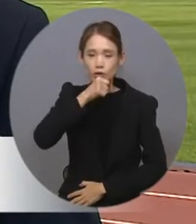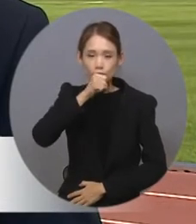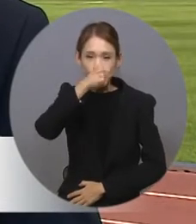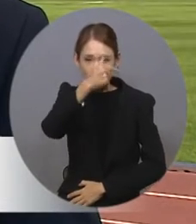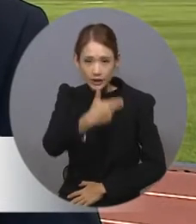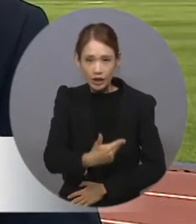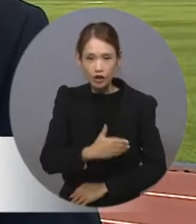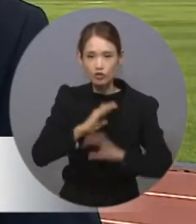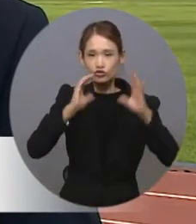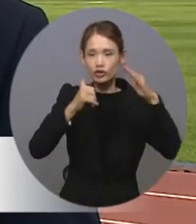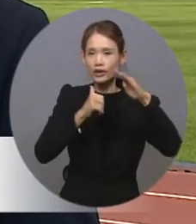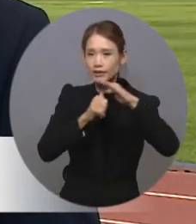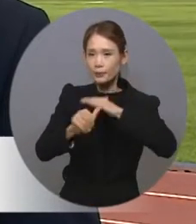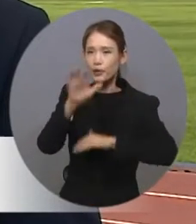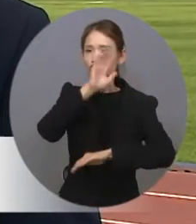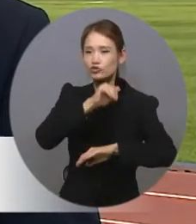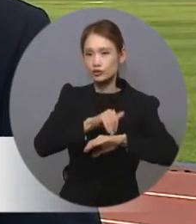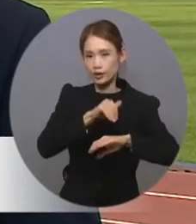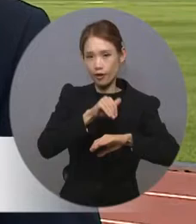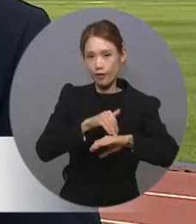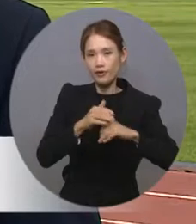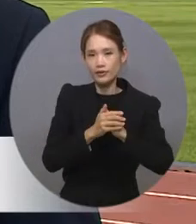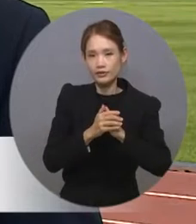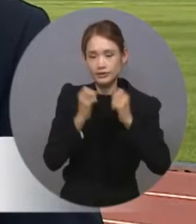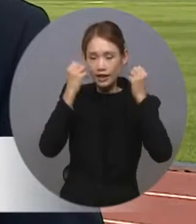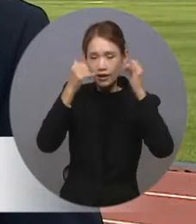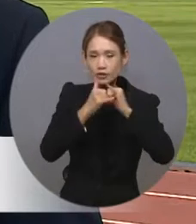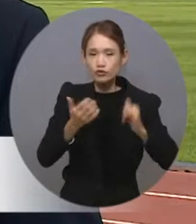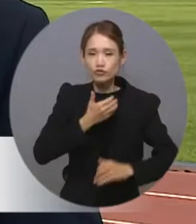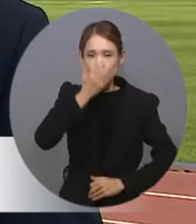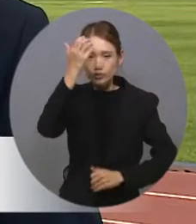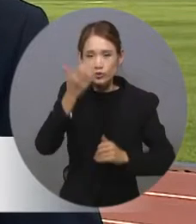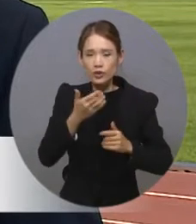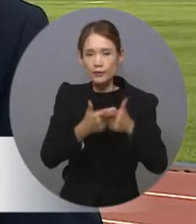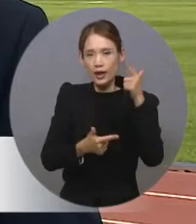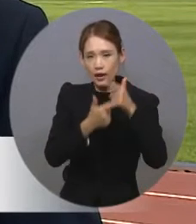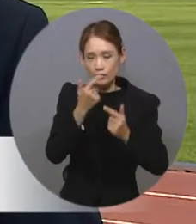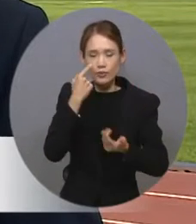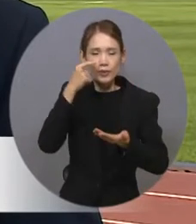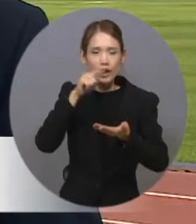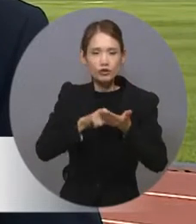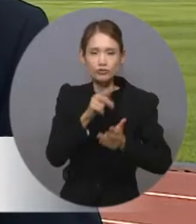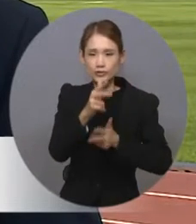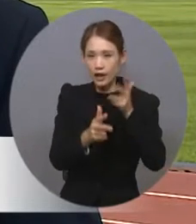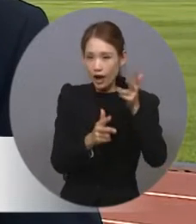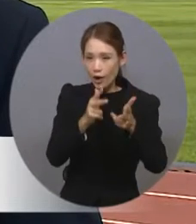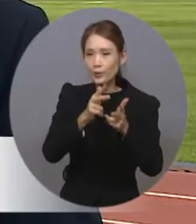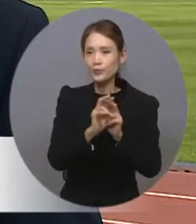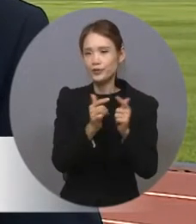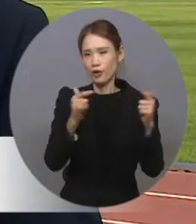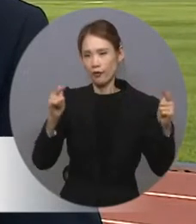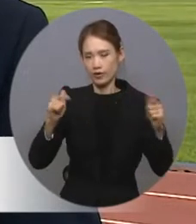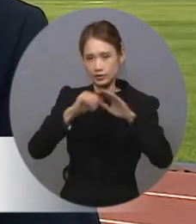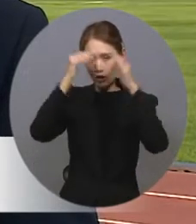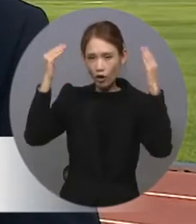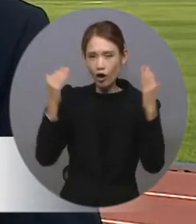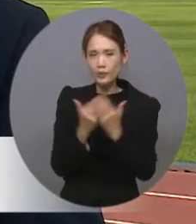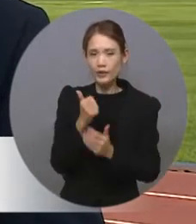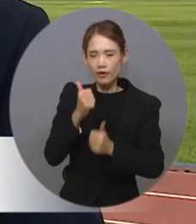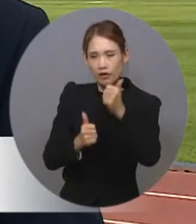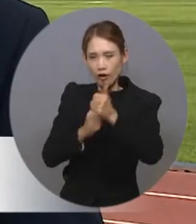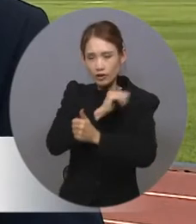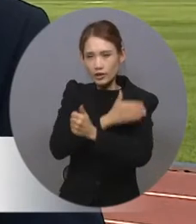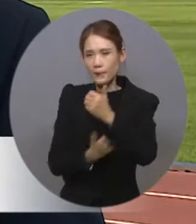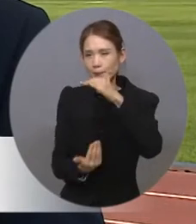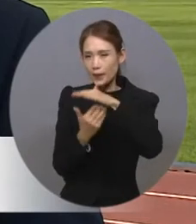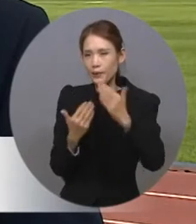그리고 국가대표 훈련이나 신인 후보 꿈나무 발굴 사업 등에 대해서 전반적으로 경기력 향상에 관한 재점검을